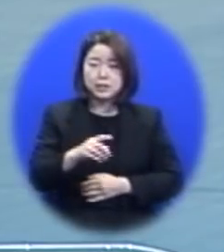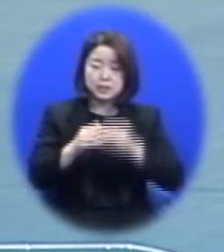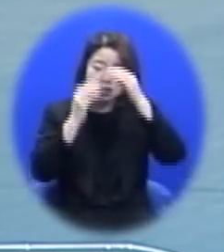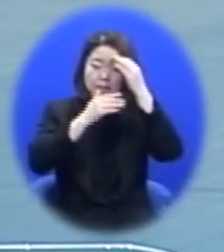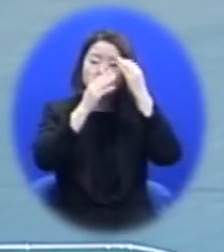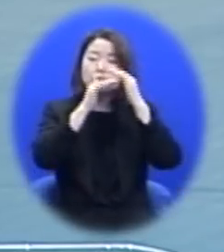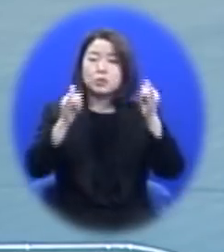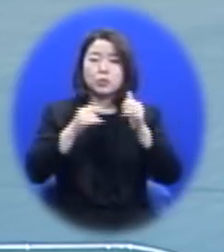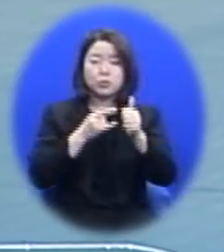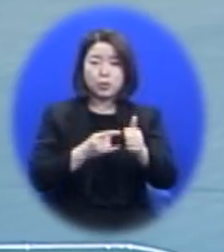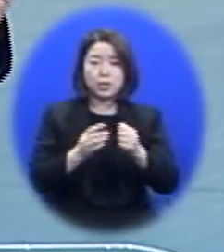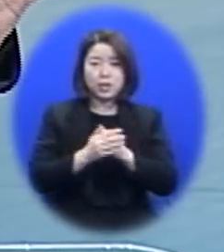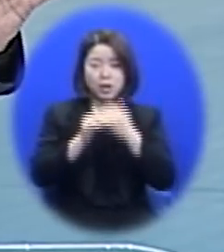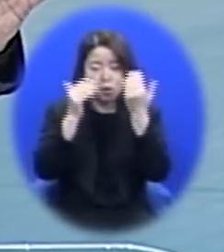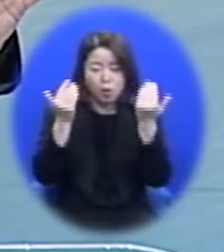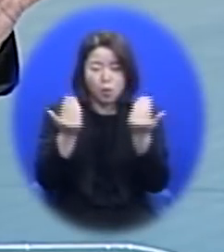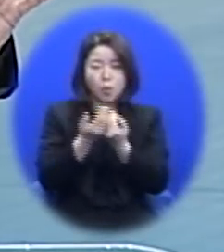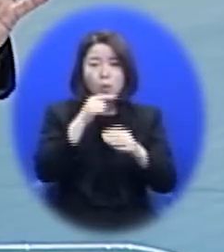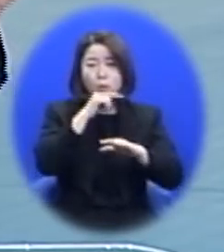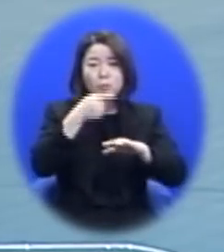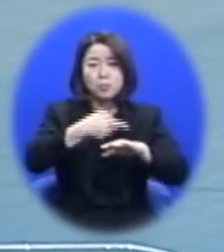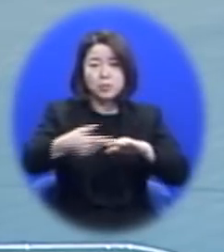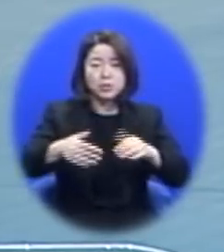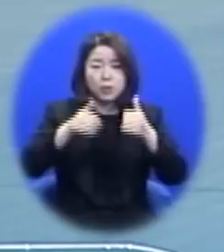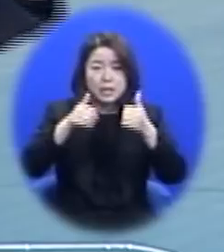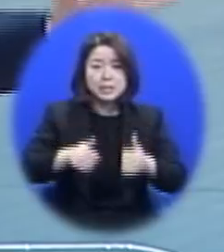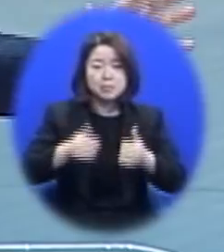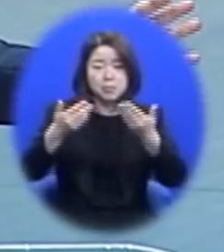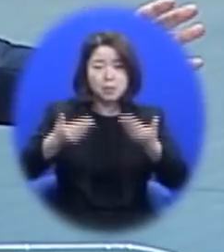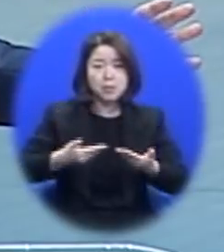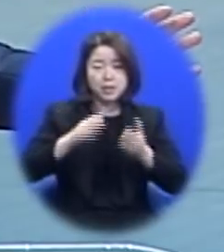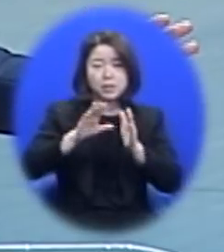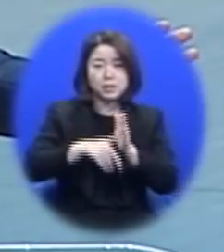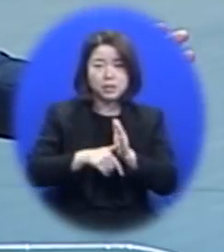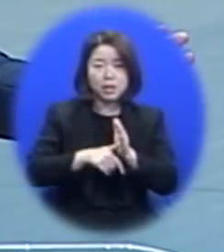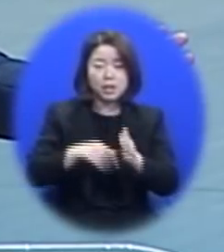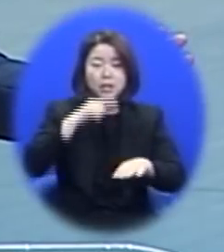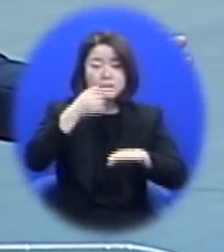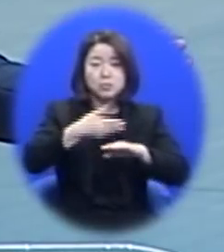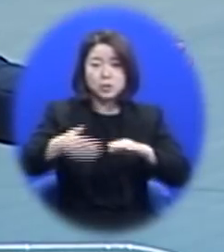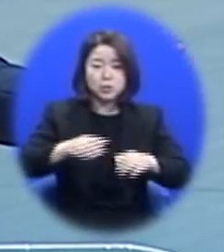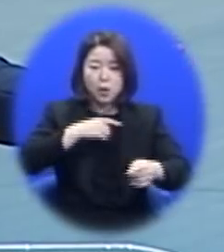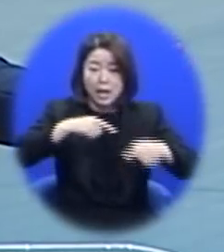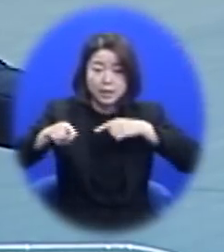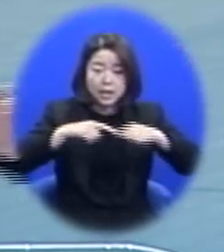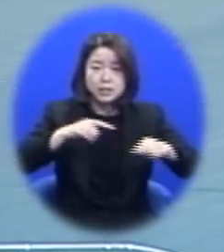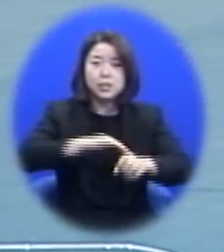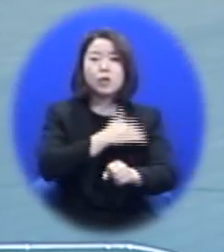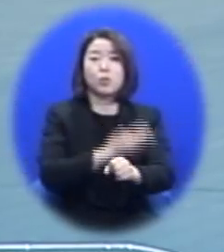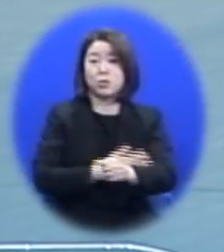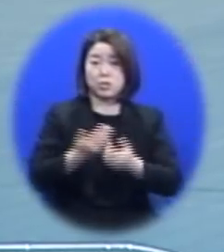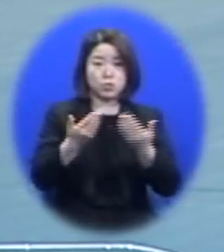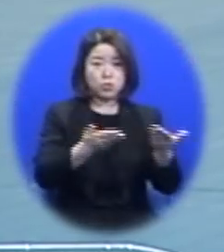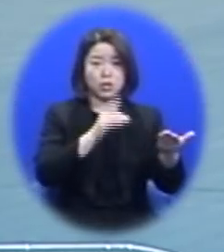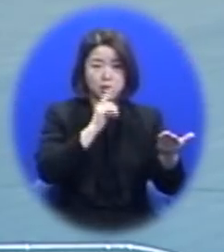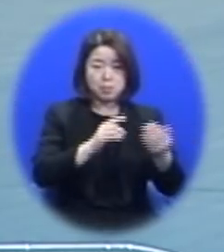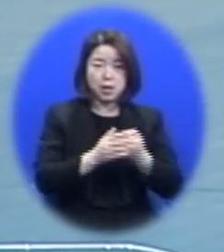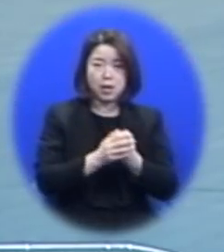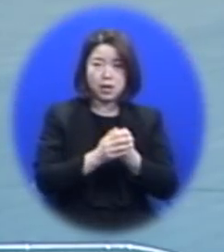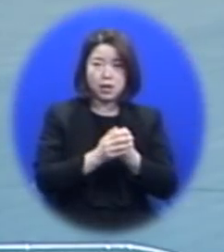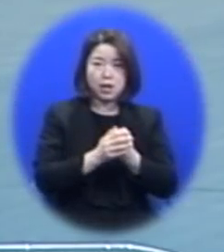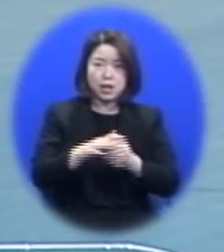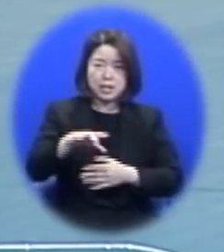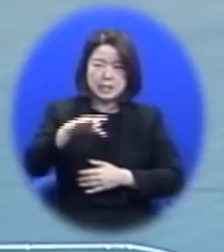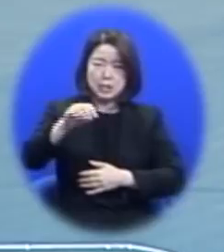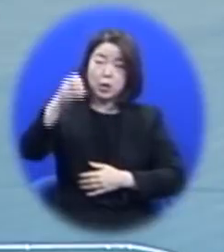성도들에게 온 민족이 심판을 받을 때 민족을 다스릴 권세를 주시겠다고 하시고, 그리고 샛별을